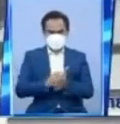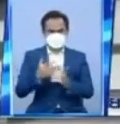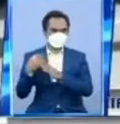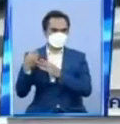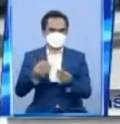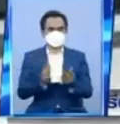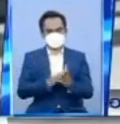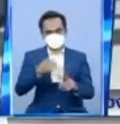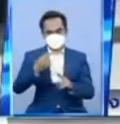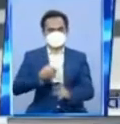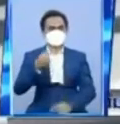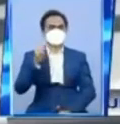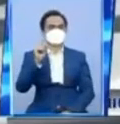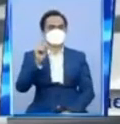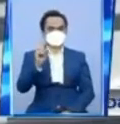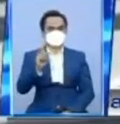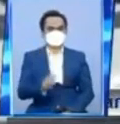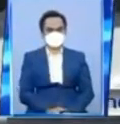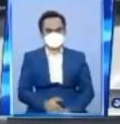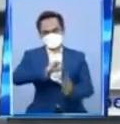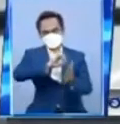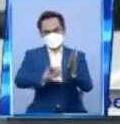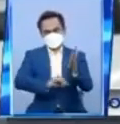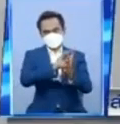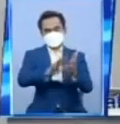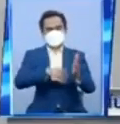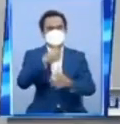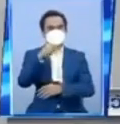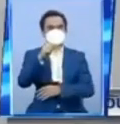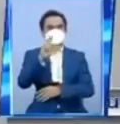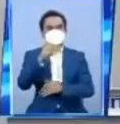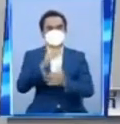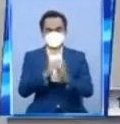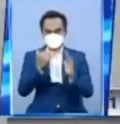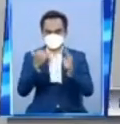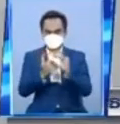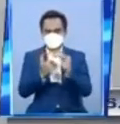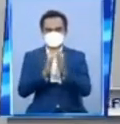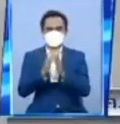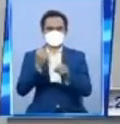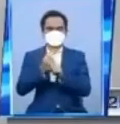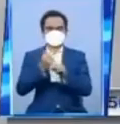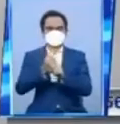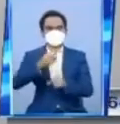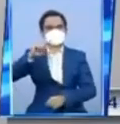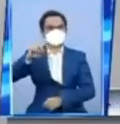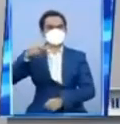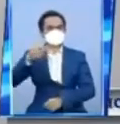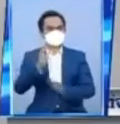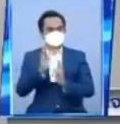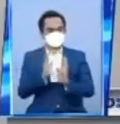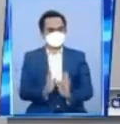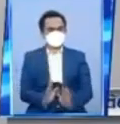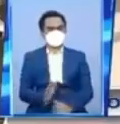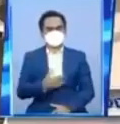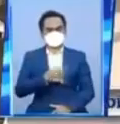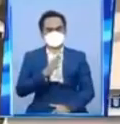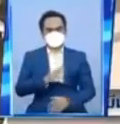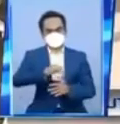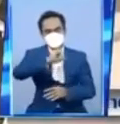ในเดือนพฤศจิกายนโดย13จังหวัดตามข้อกำหนดจะได้รับเงินช่วยเหลือในอัตรา 10,000 บาทต่อคนและใน